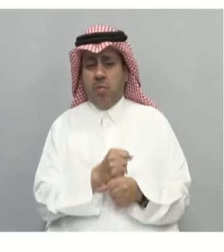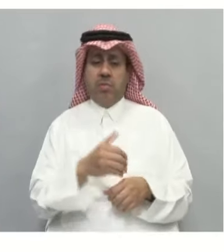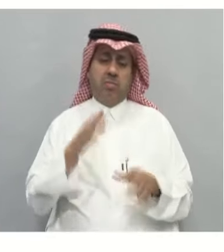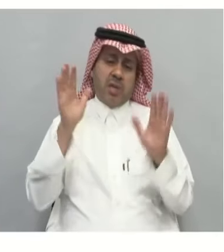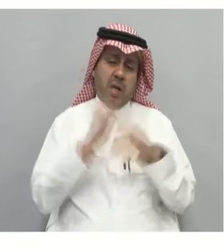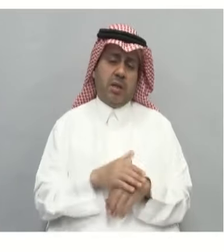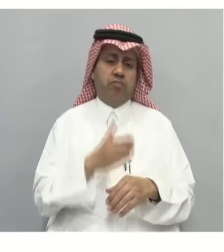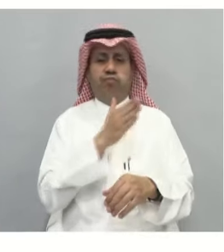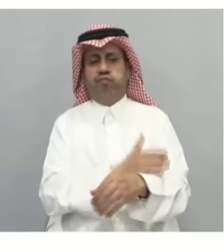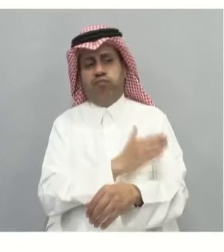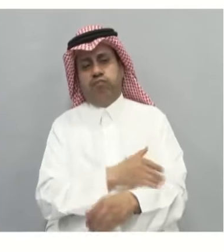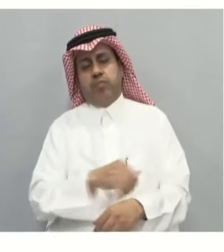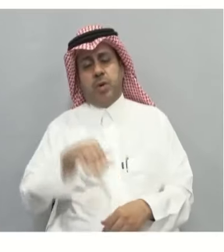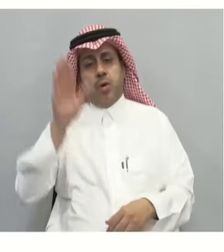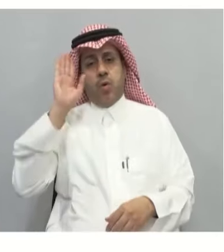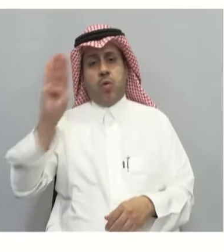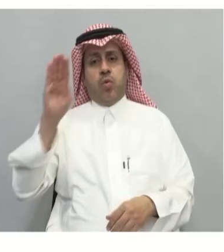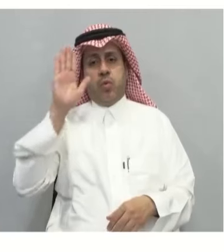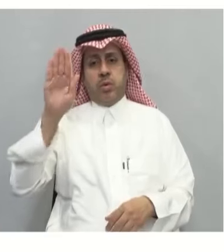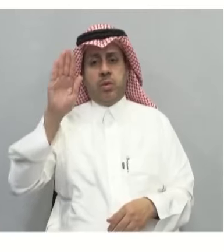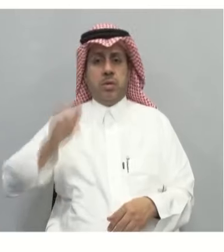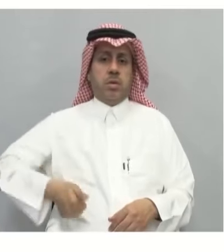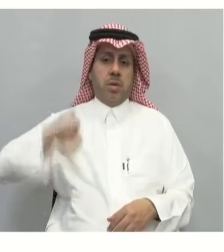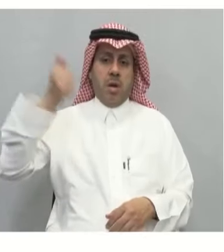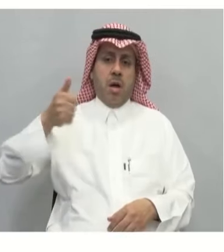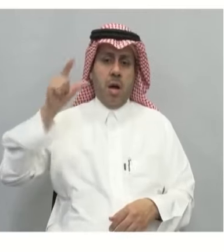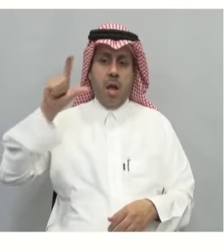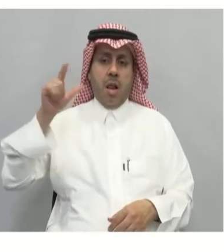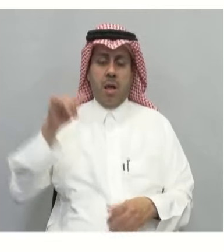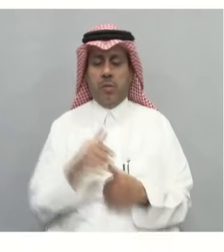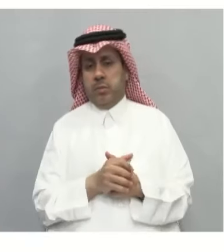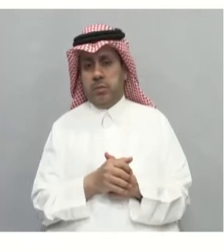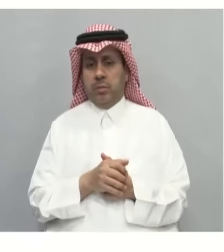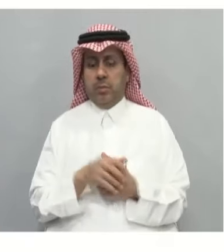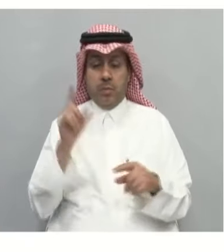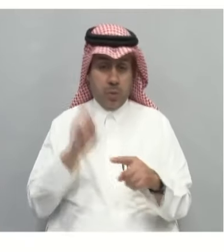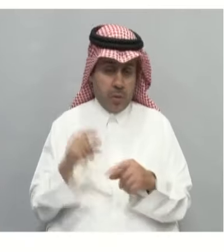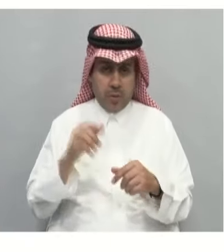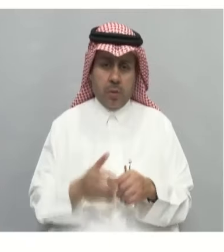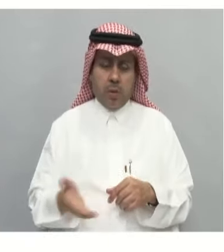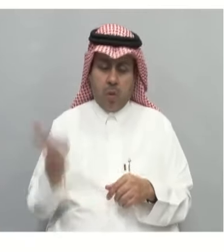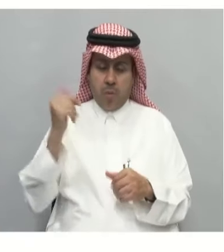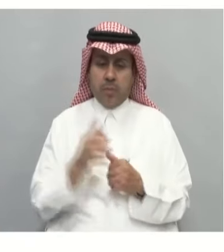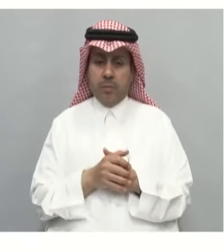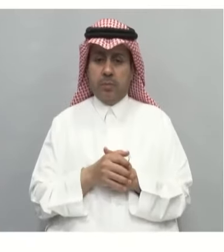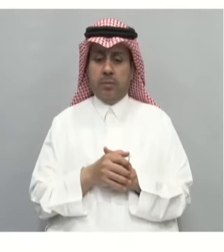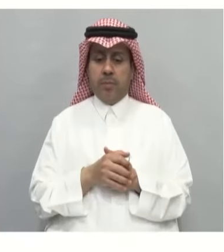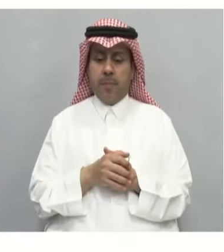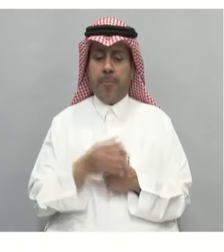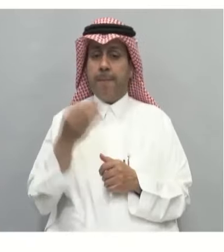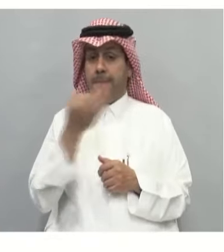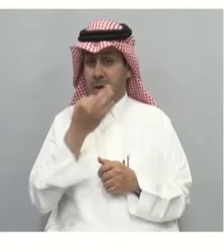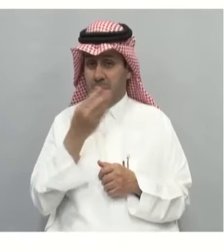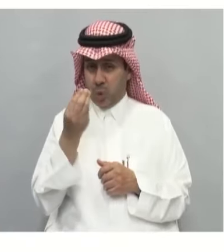نقرا يصلون بماذا بسرعه لا يخشعون في تلكم الصلوات ولا يذكرون الله فيها الا